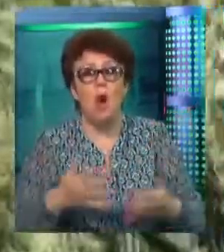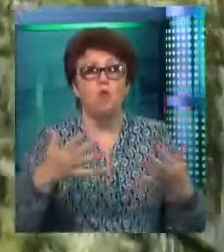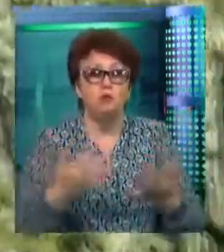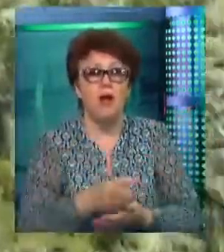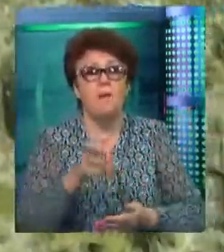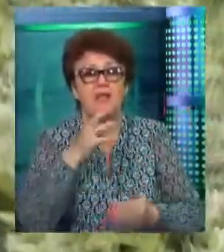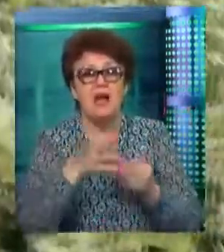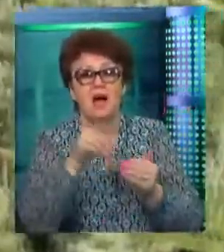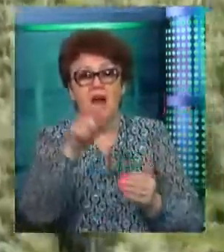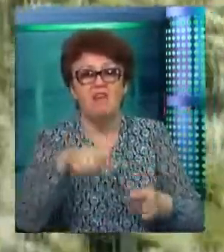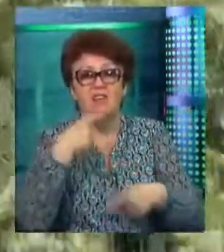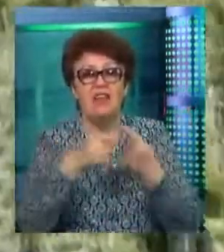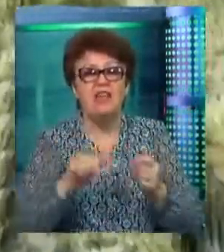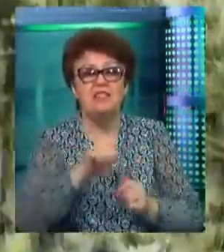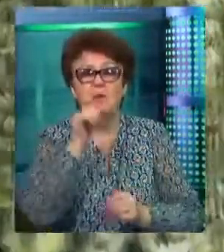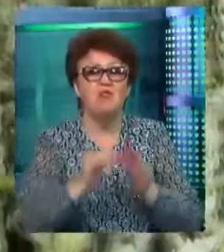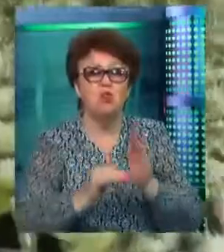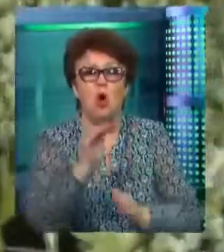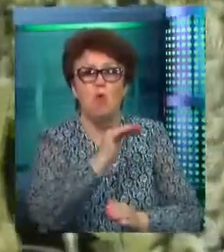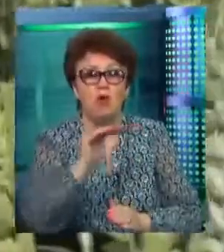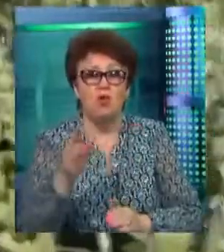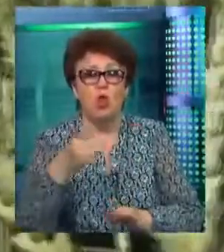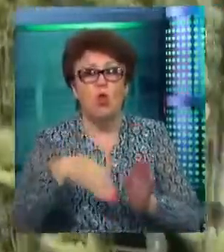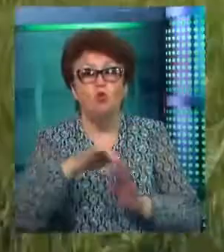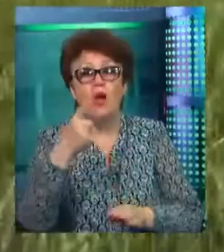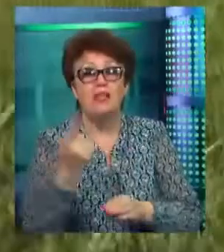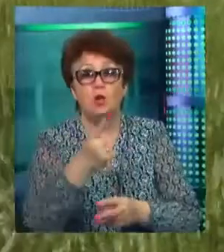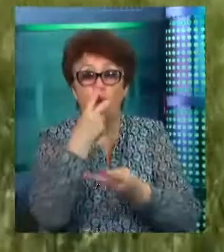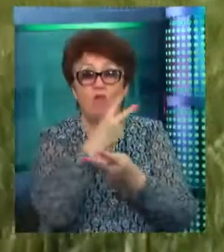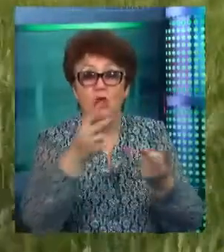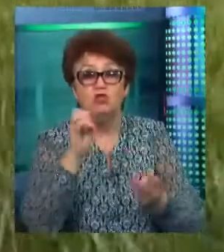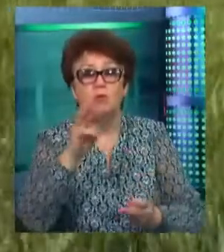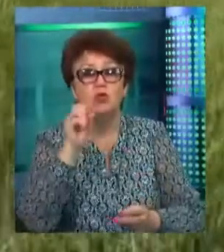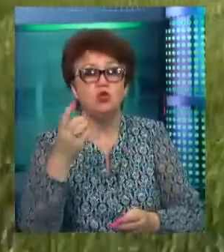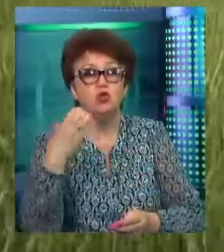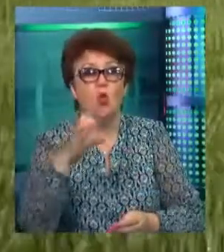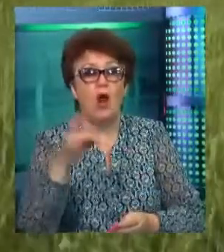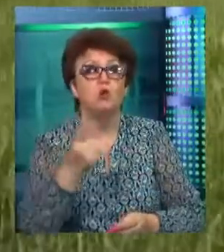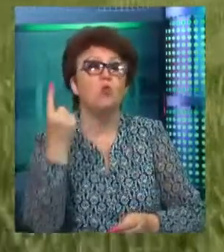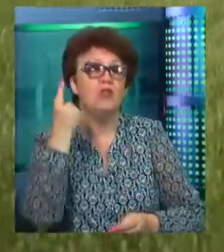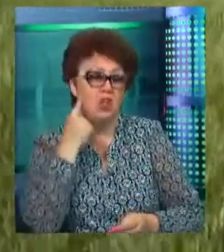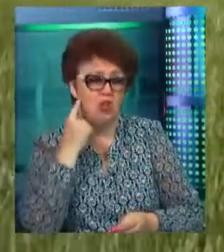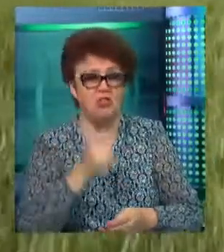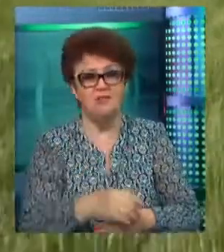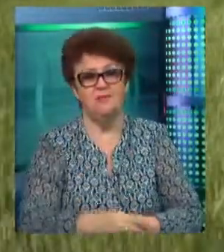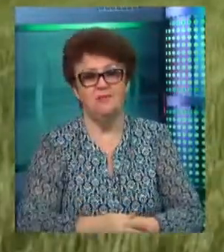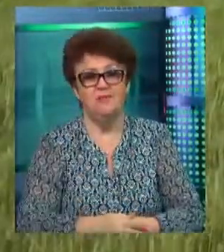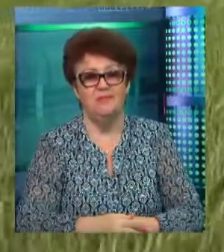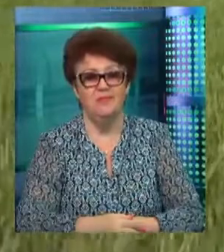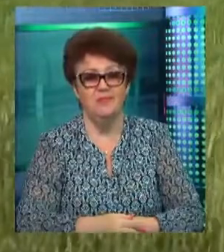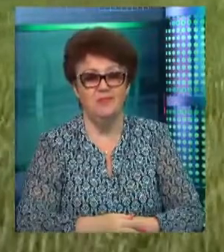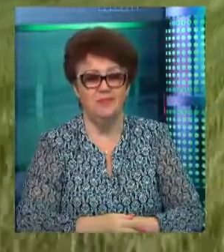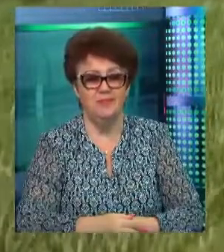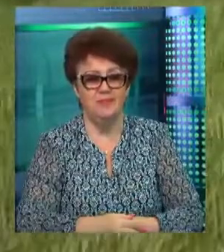брянских аграриев говорят на самом высоком уровне но лучше один раз увидеть чем сто раз услышать александр новиков denis пашков